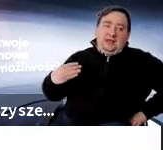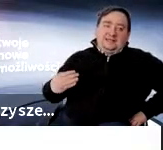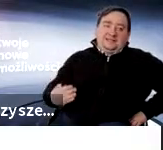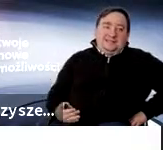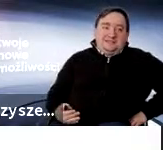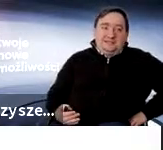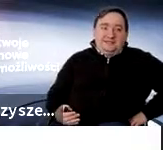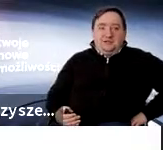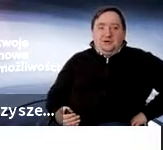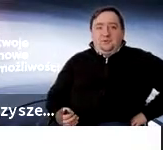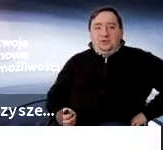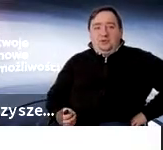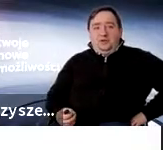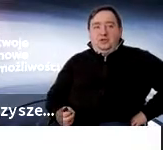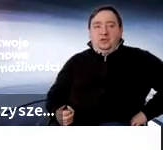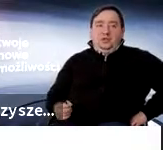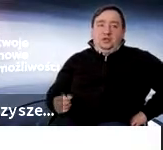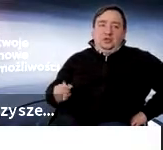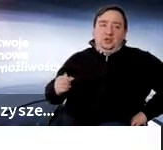te asysty są